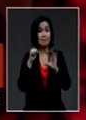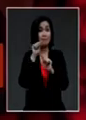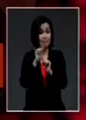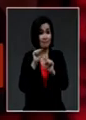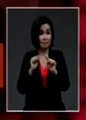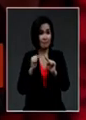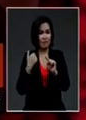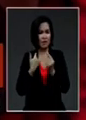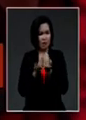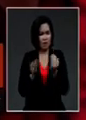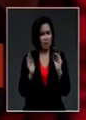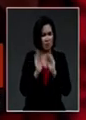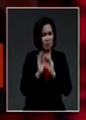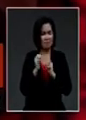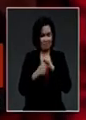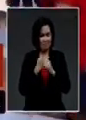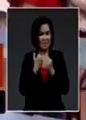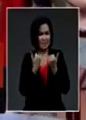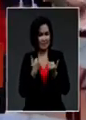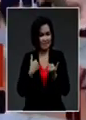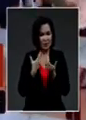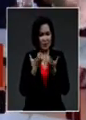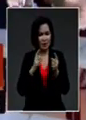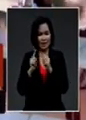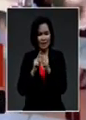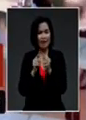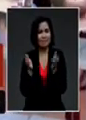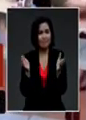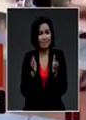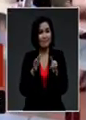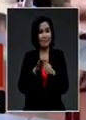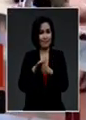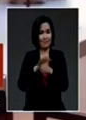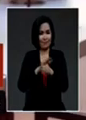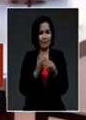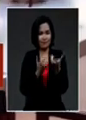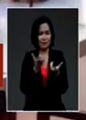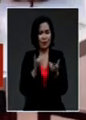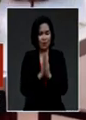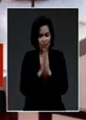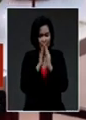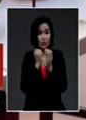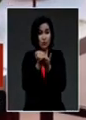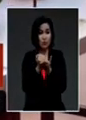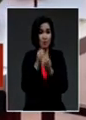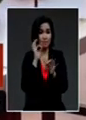อบครัวปีนี้ก็จะต้องลดปริมาณชุดเครื่องเส้นไหว้ลงเอาเป็นขนาดเล็กลงมาหน่อยนะฮะจะได้ประหยัดกัน